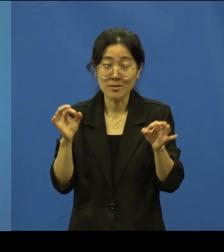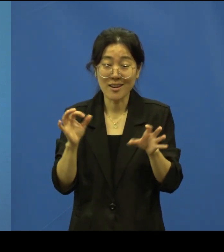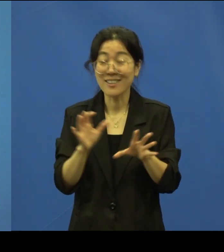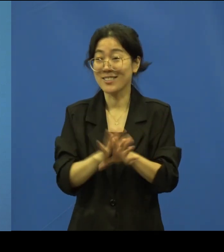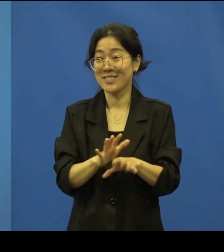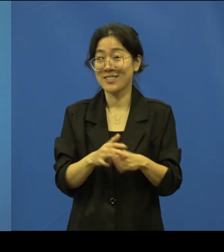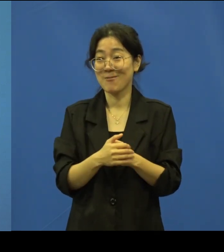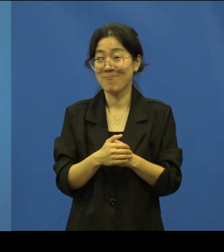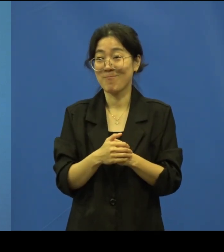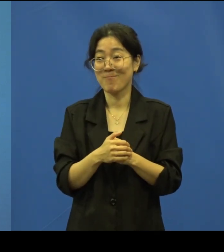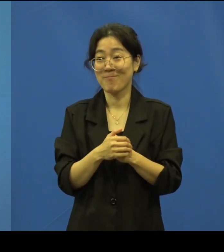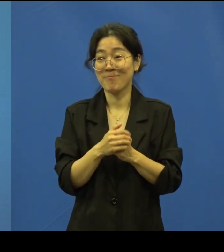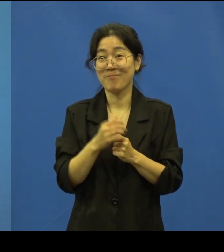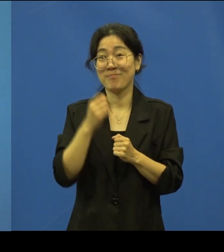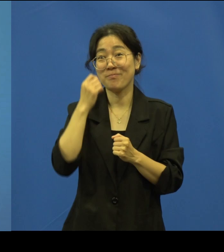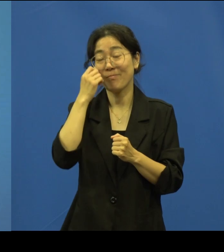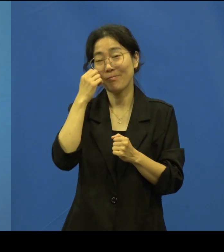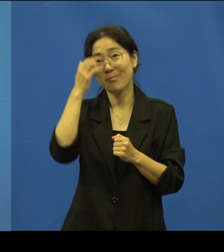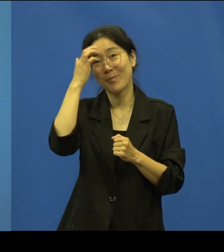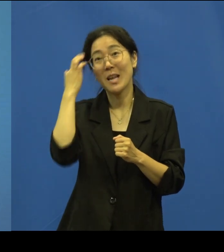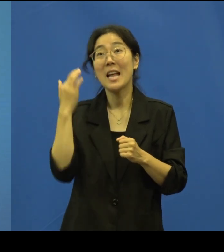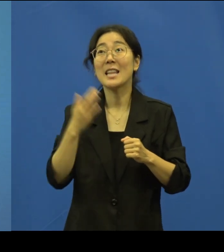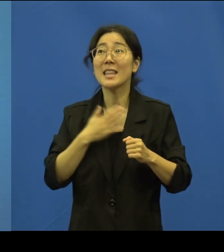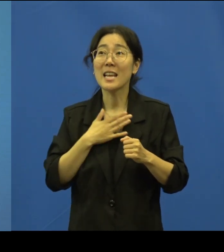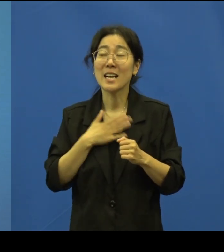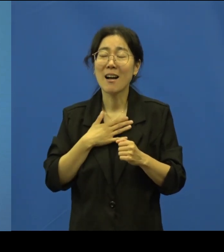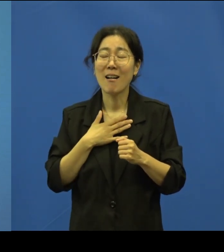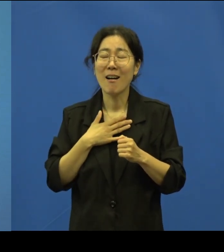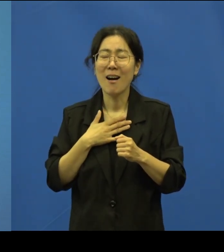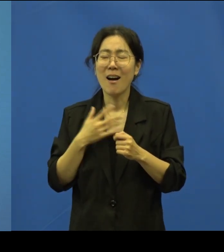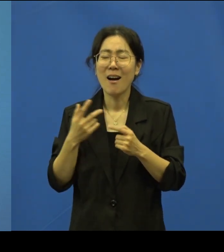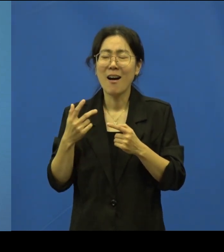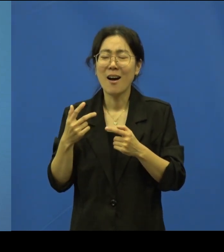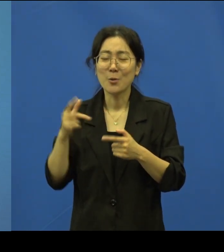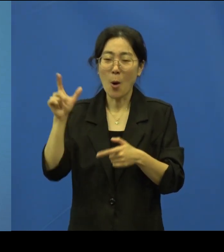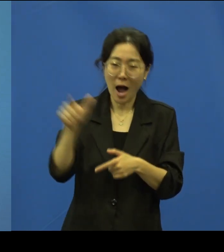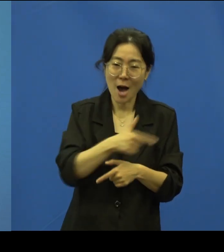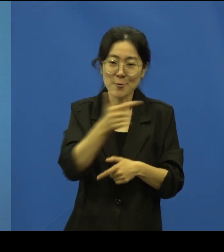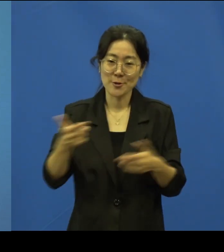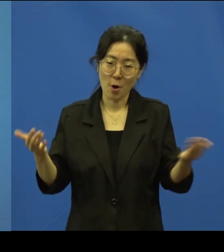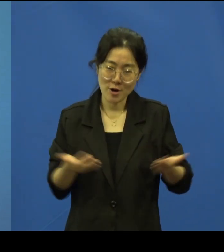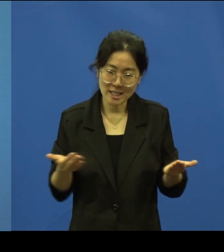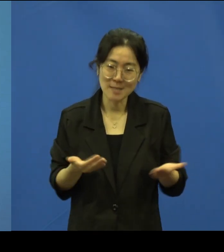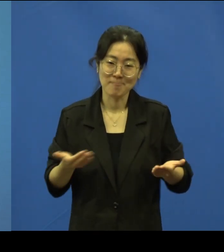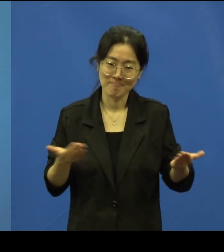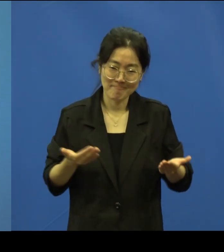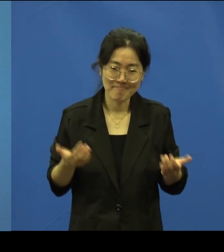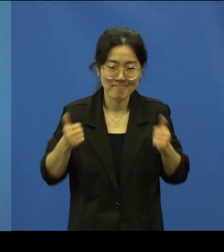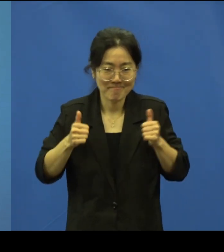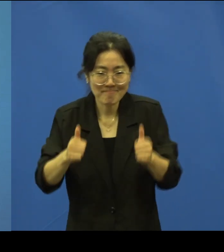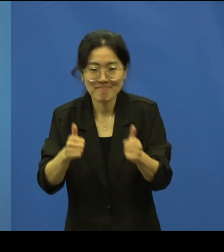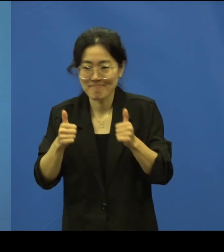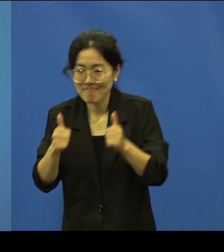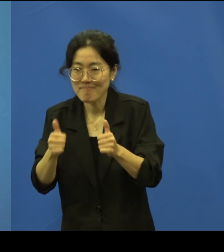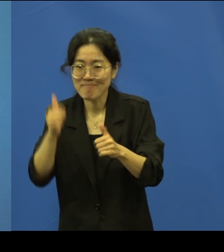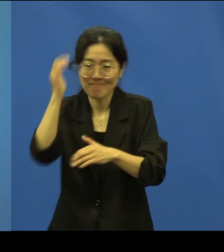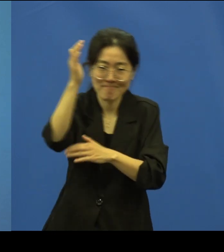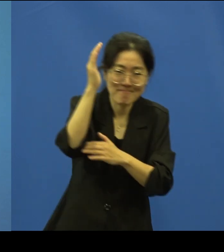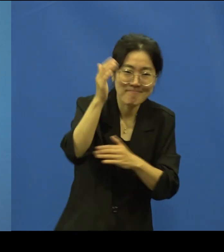주님이 들으신다는 건 그분이 응답하실 거라는 거니까 그걸 믿고 또 하루를 열심히 사는 거예요.